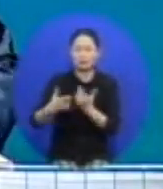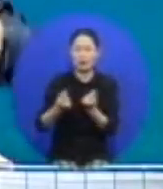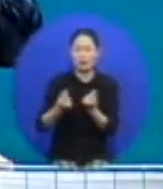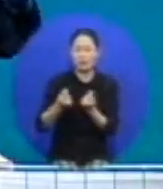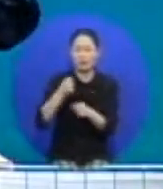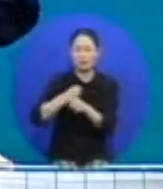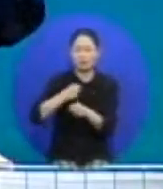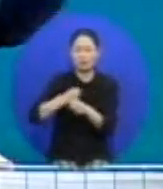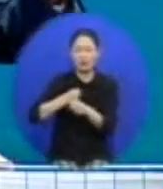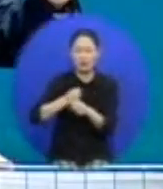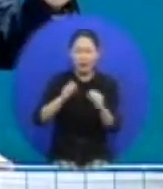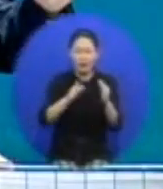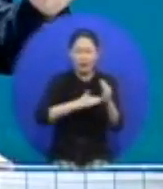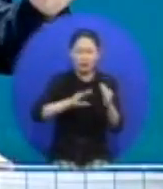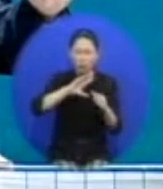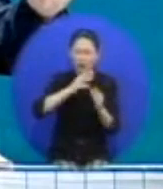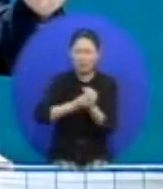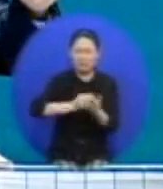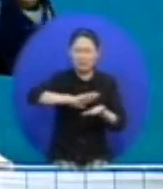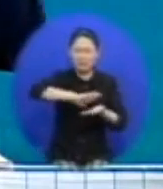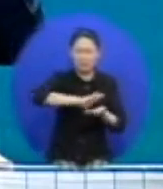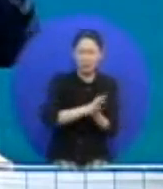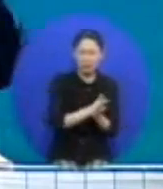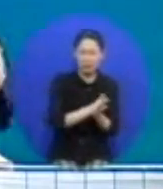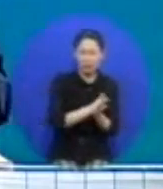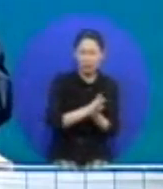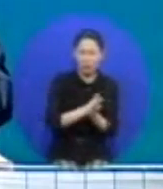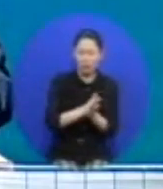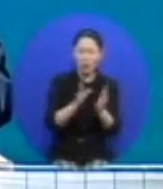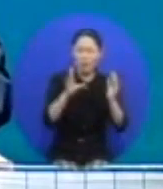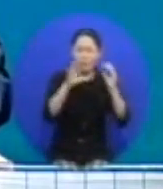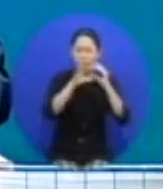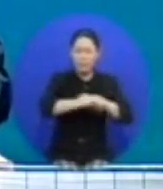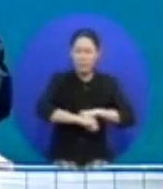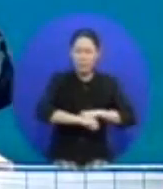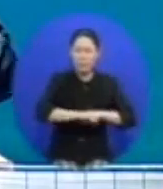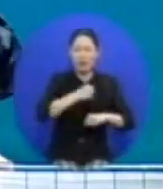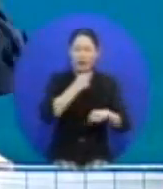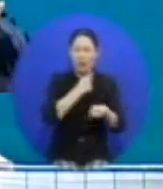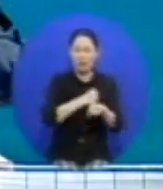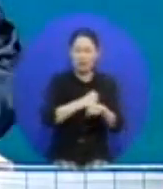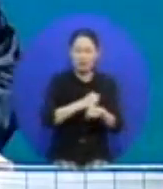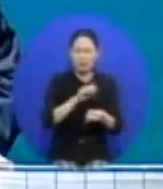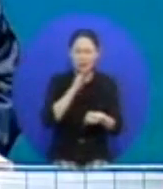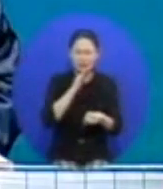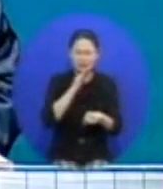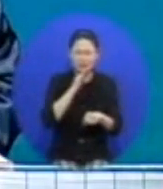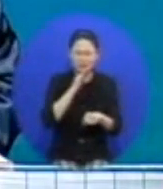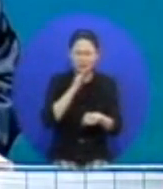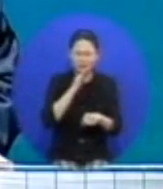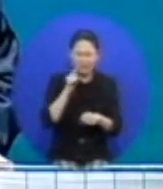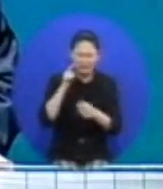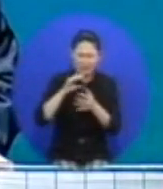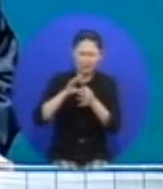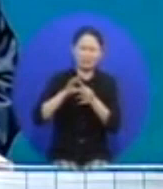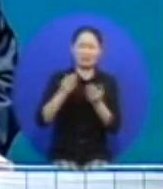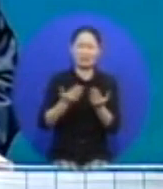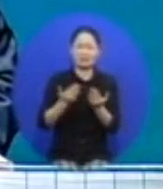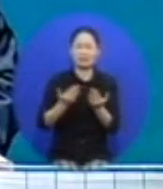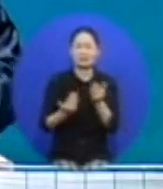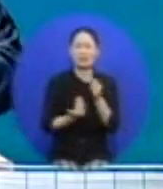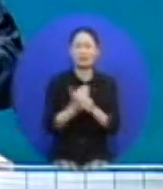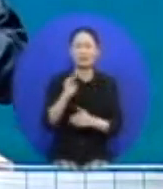가정을 완전히 짓밟고 파멸시키는 그런 끔찍한 일이 벌어지는 거에요